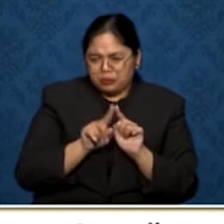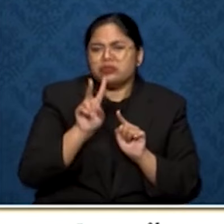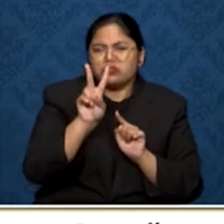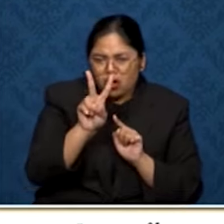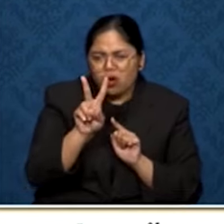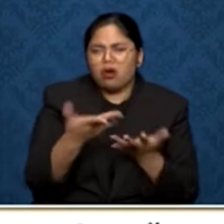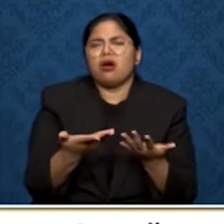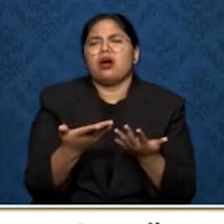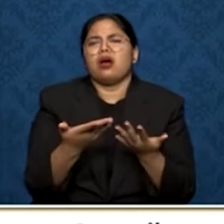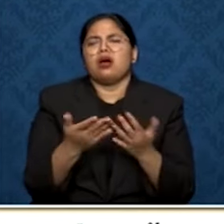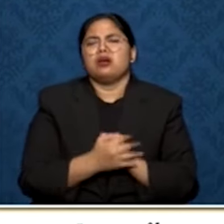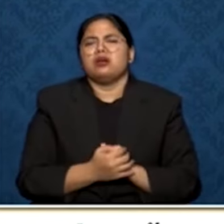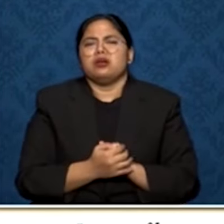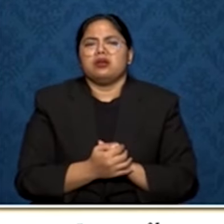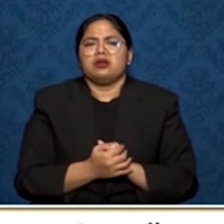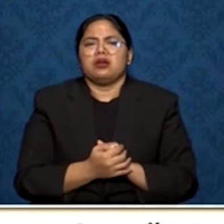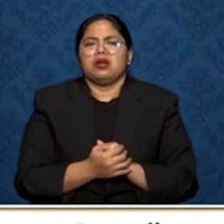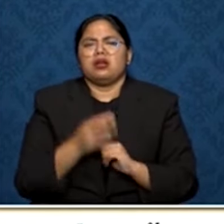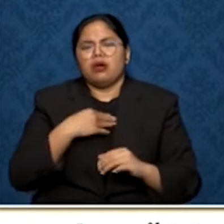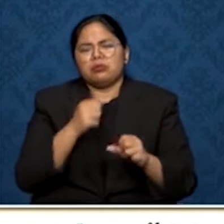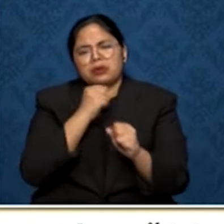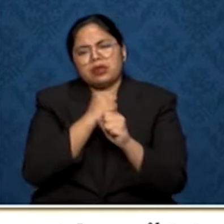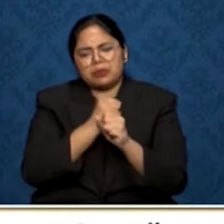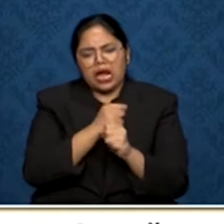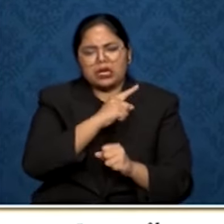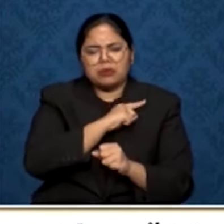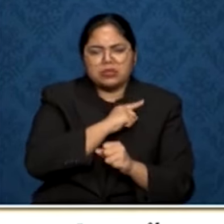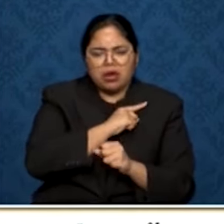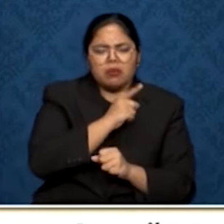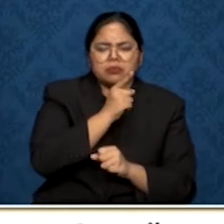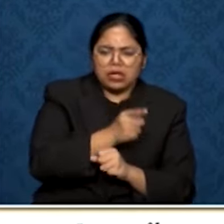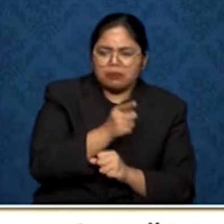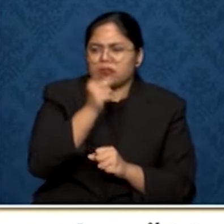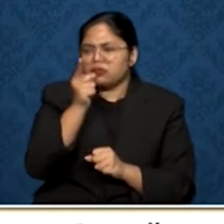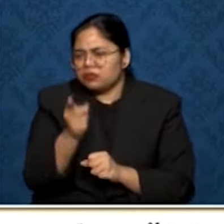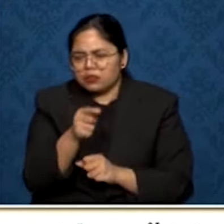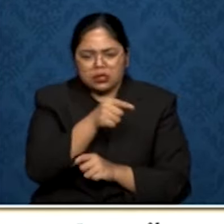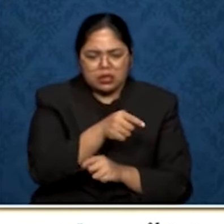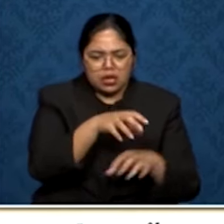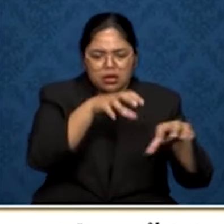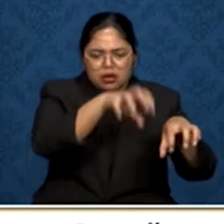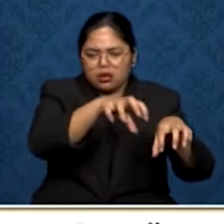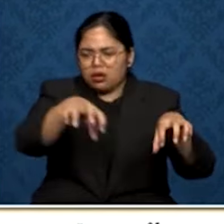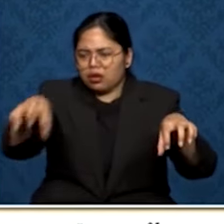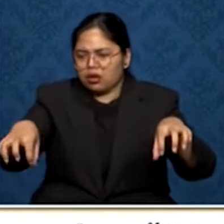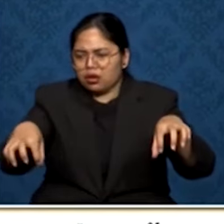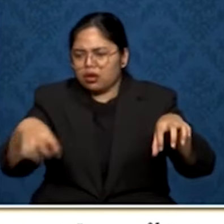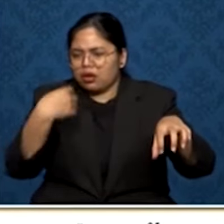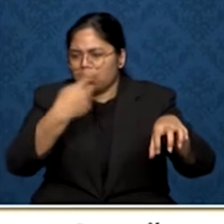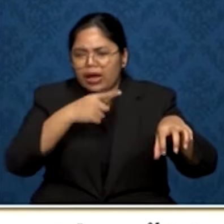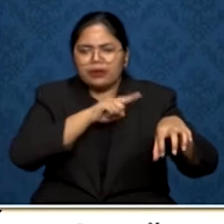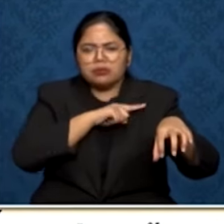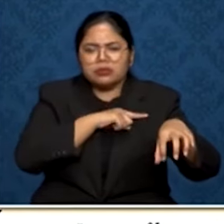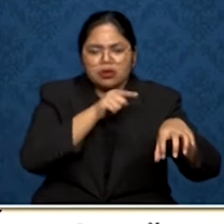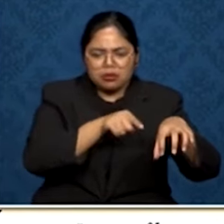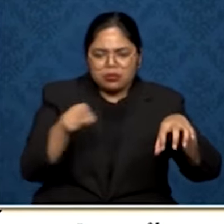ุดแต่ผมอยากรู้ครัวาความทบซ้อนของหน่วยงานที่ Thakka จะไปดูแลมันยไกแ่ครับตอนนี้